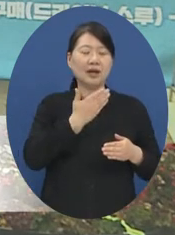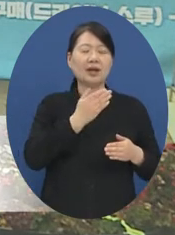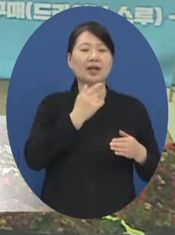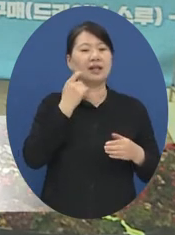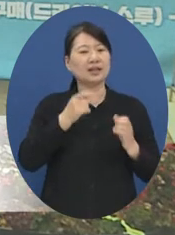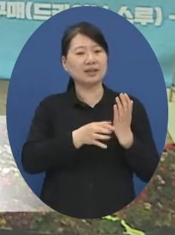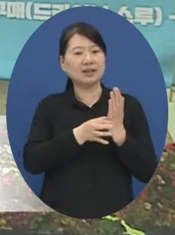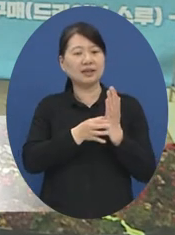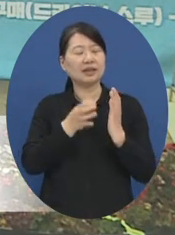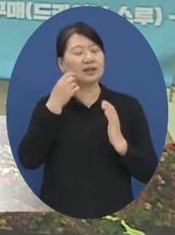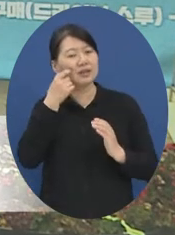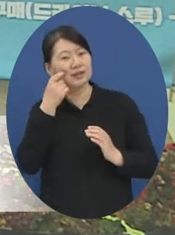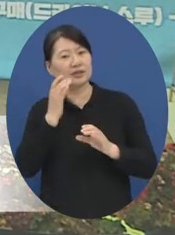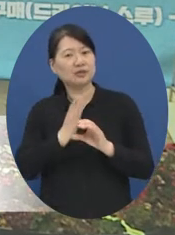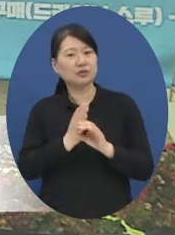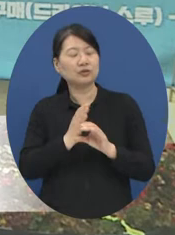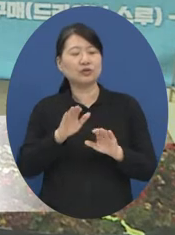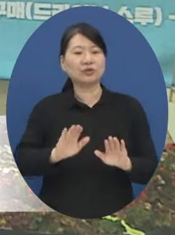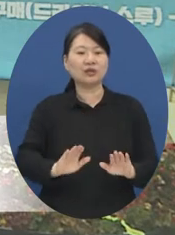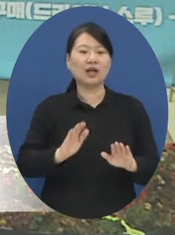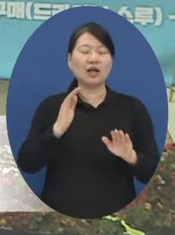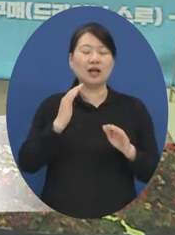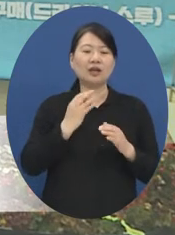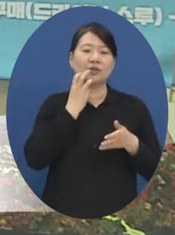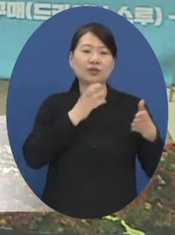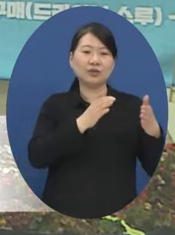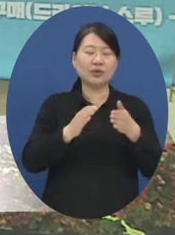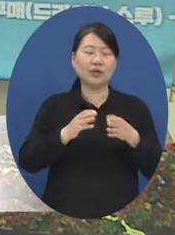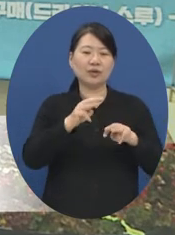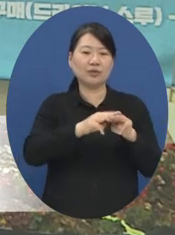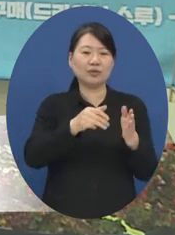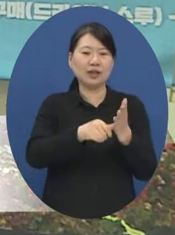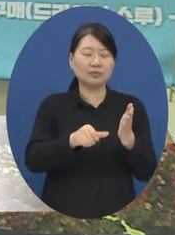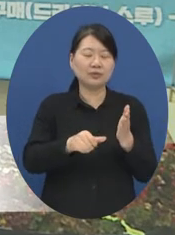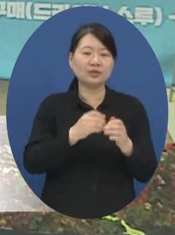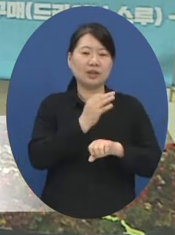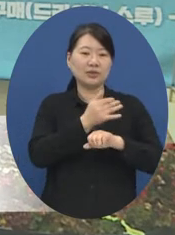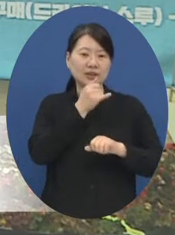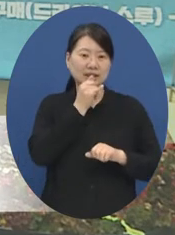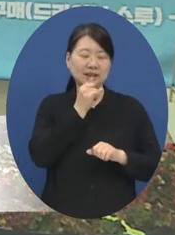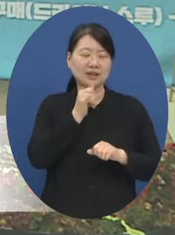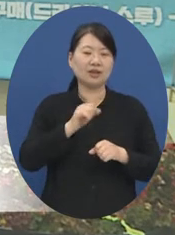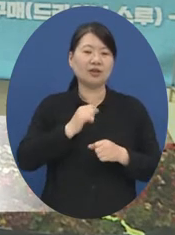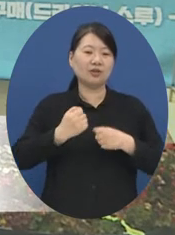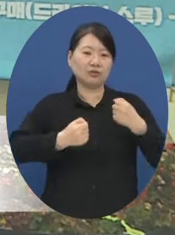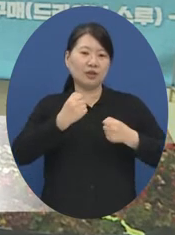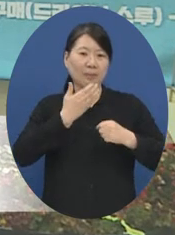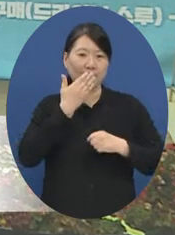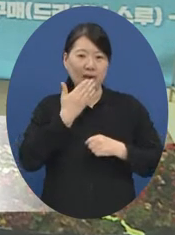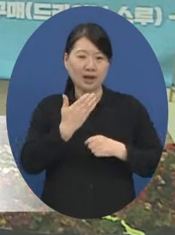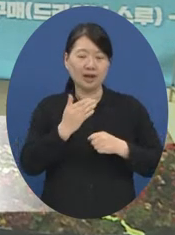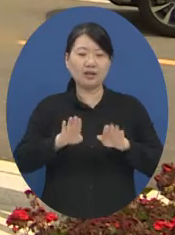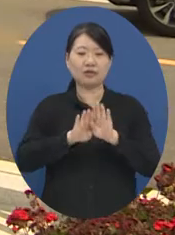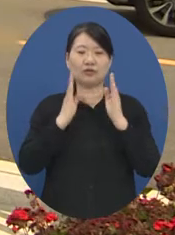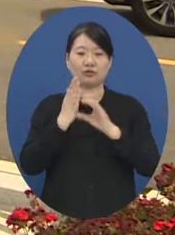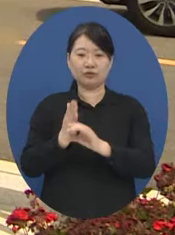농산물을 저렴한 가격에 살 수 있는 드라이브 수를 장터가 열리고 있습니다 김태희 기자의 보도입니다